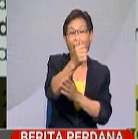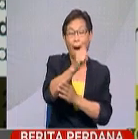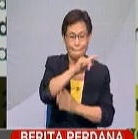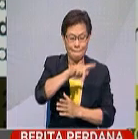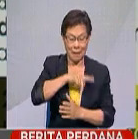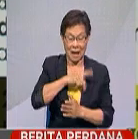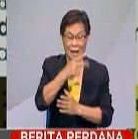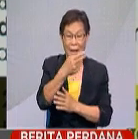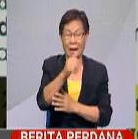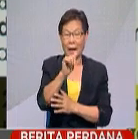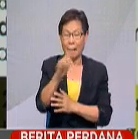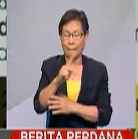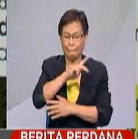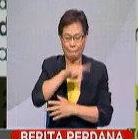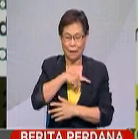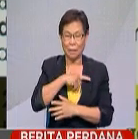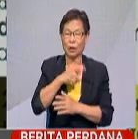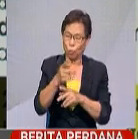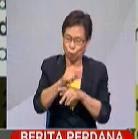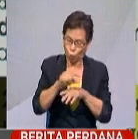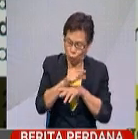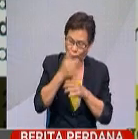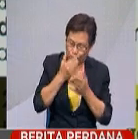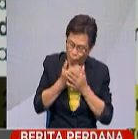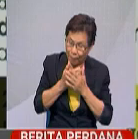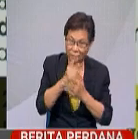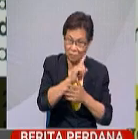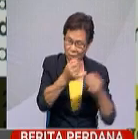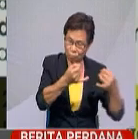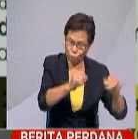sebaik-baiknya. Jangan dijual.